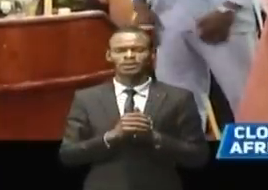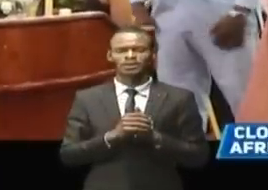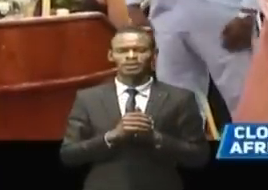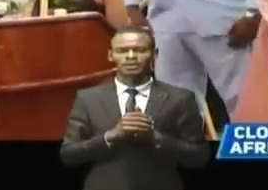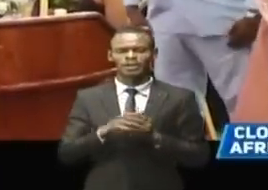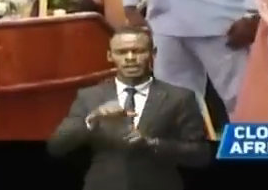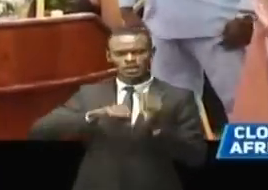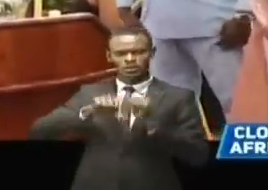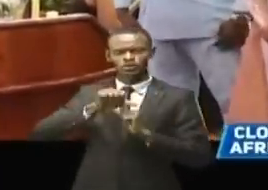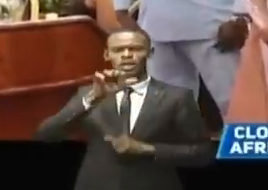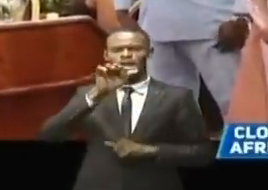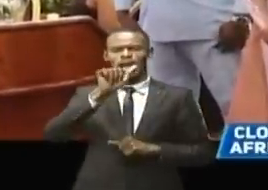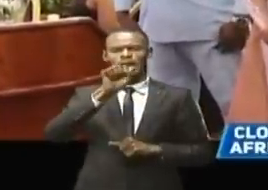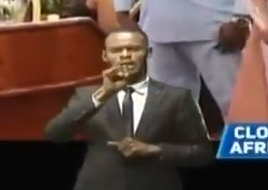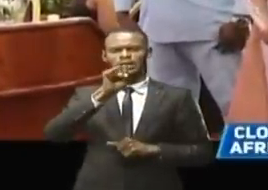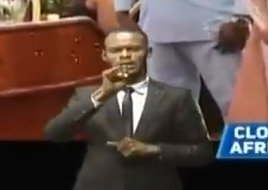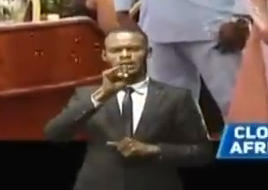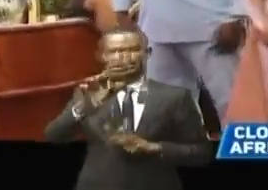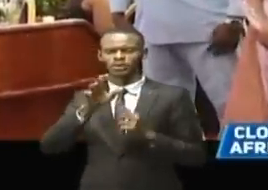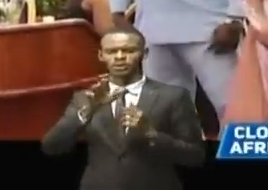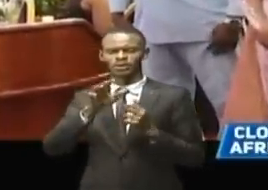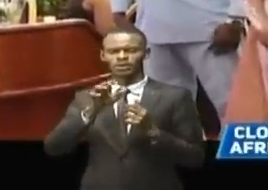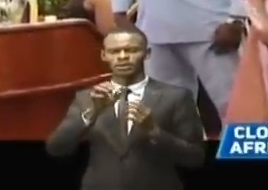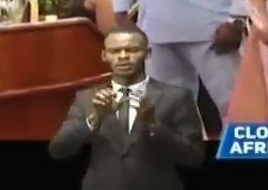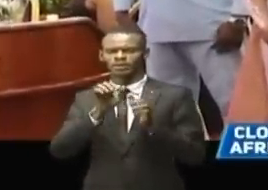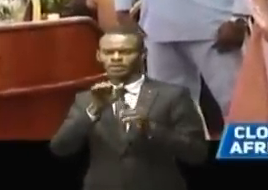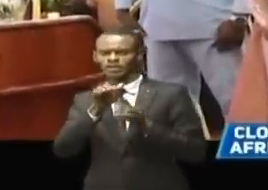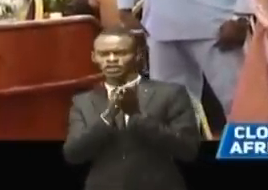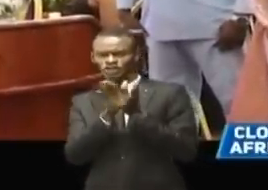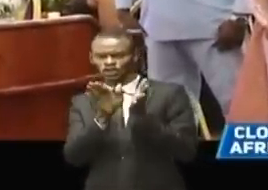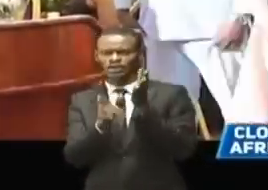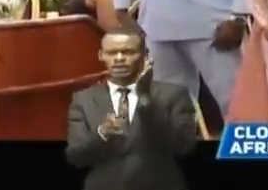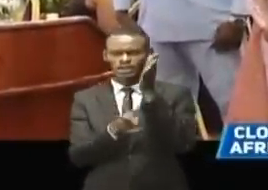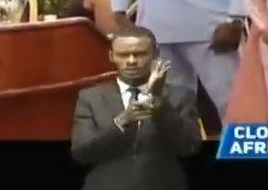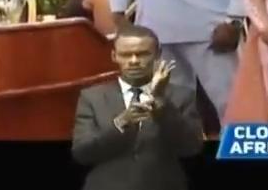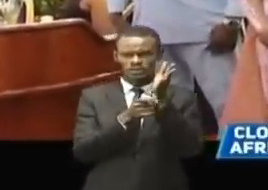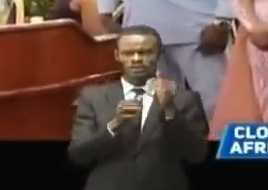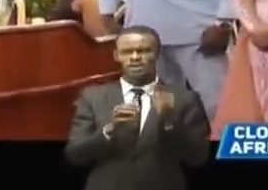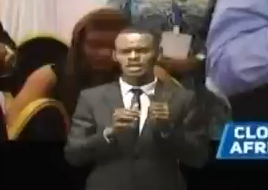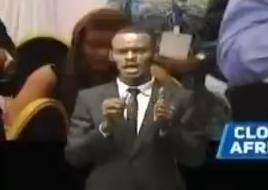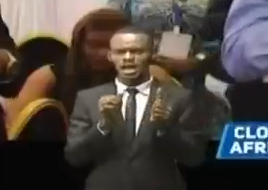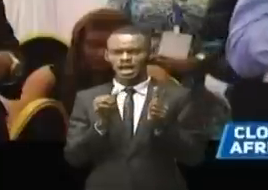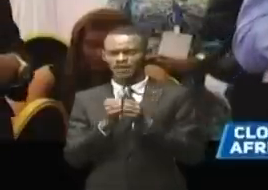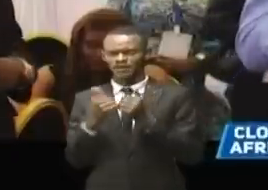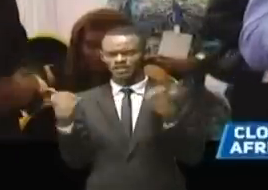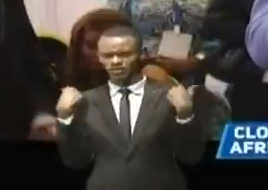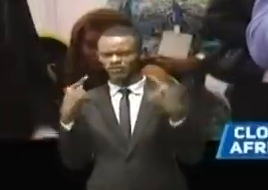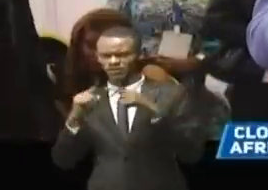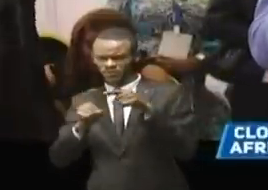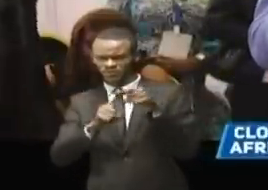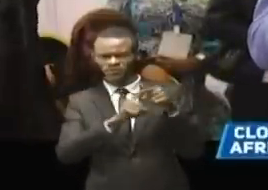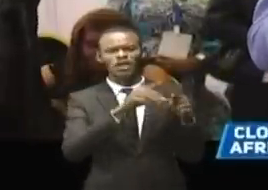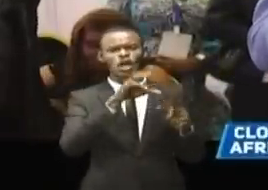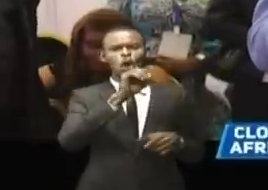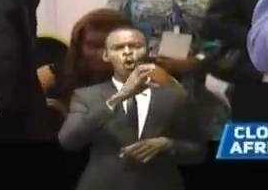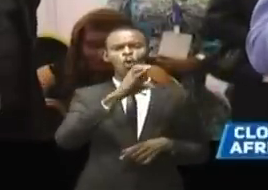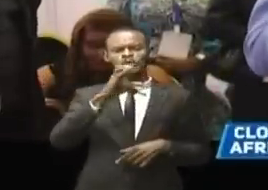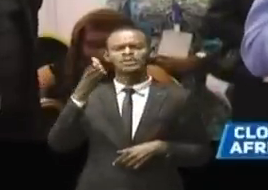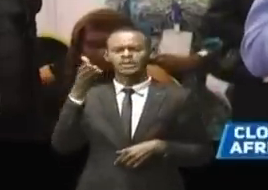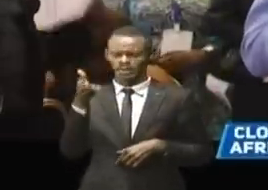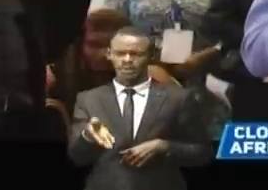DG, DGA et des administrateurs de l'Office congolais des contrôles. C'est